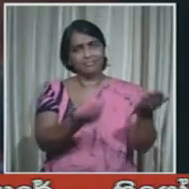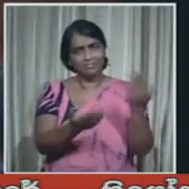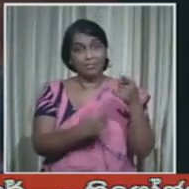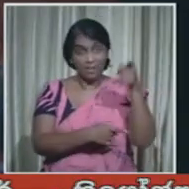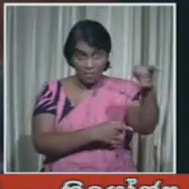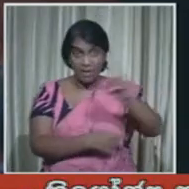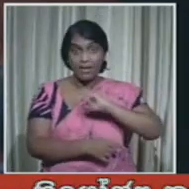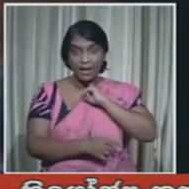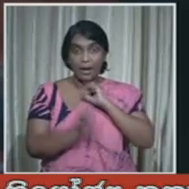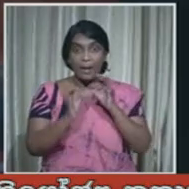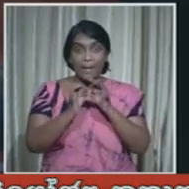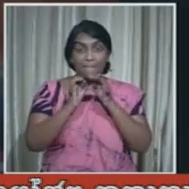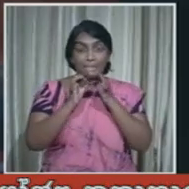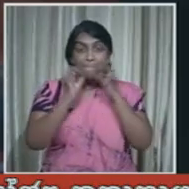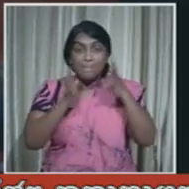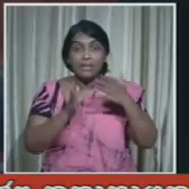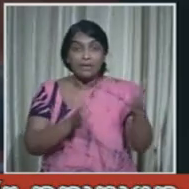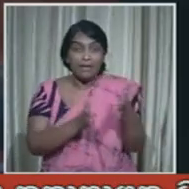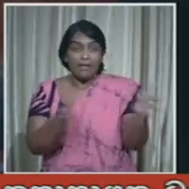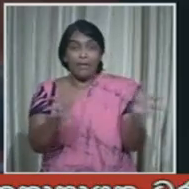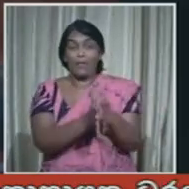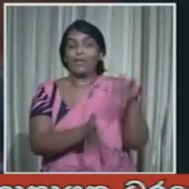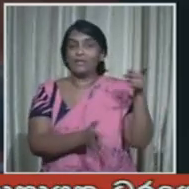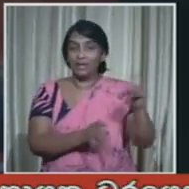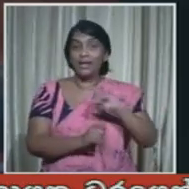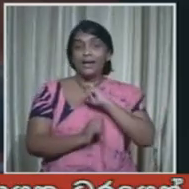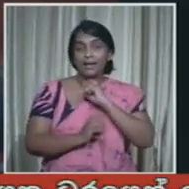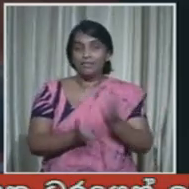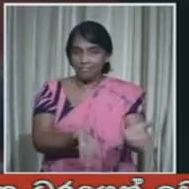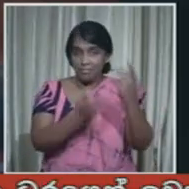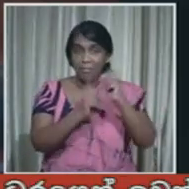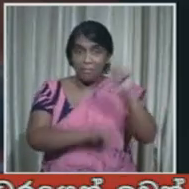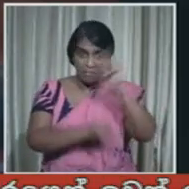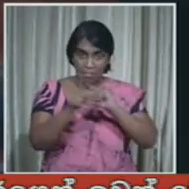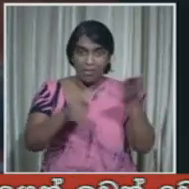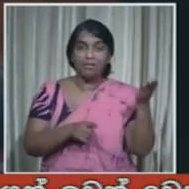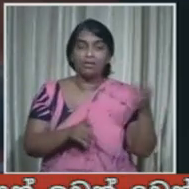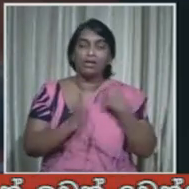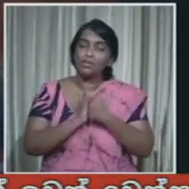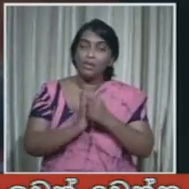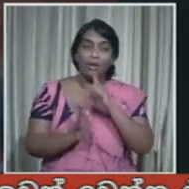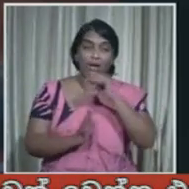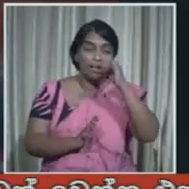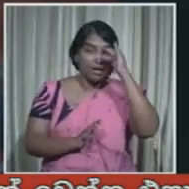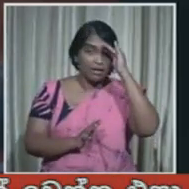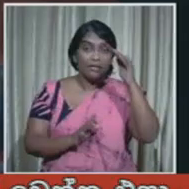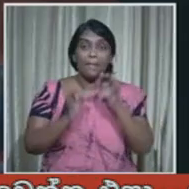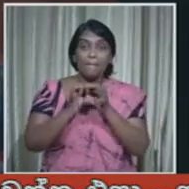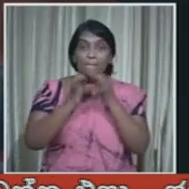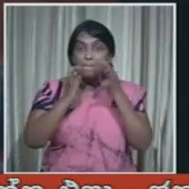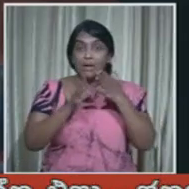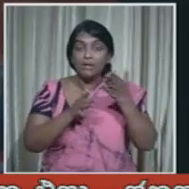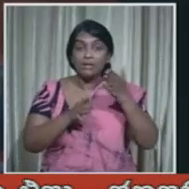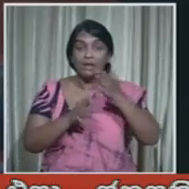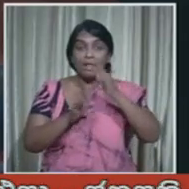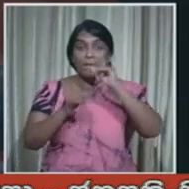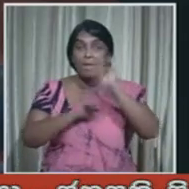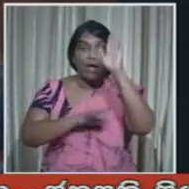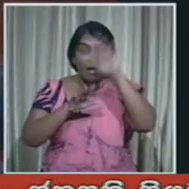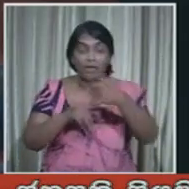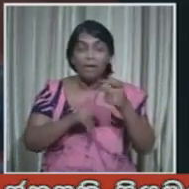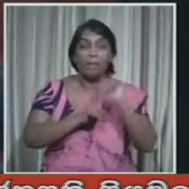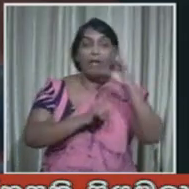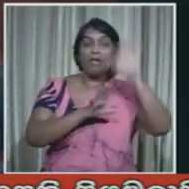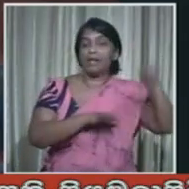ගන්න ඕනේ බැසිල් ගැම්බට්ටයා බැසිල් ගැම්බට්ට කෑ ගන්න නැත්නම් මේ පාර්ලිමේන්තුවේ ගරු කතානේ බැසිල් හිටියේ නැත්නම් පාර්ලිමේන්තුවේ එන්නේ නැත්නම් බැසිල් මොකද්ද